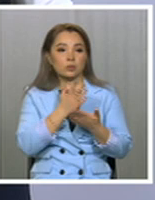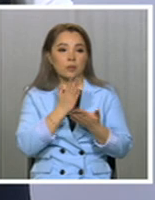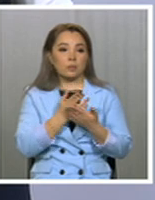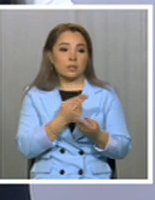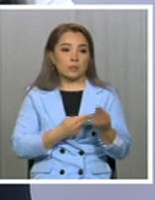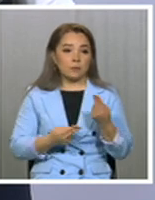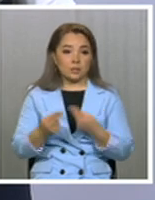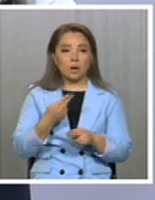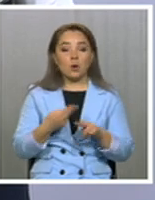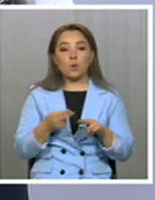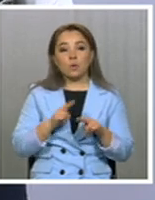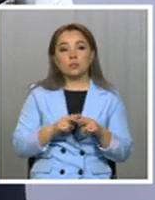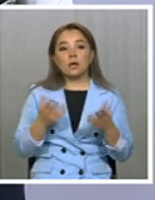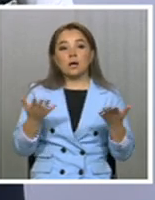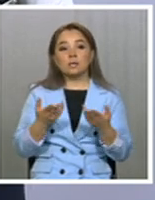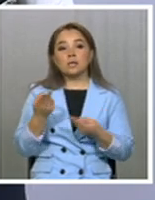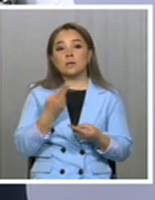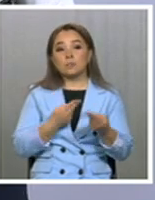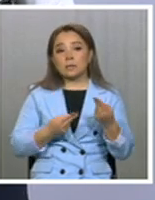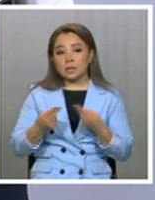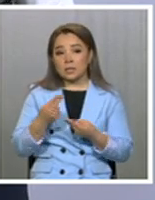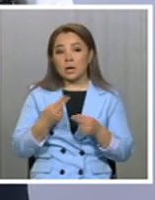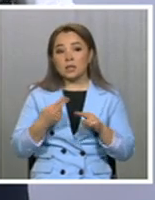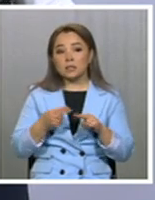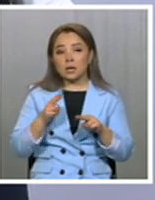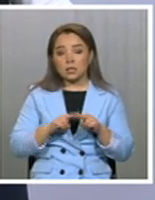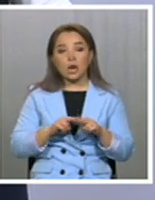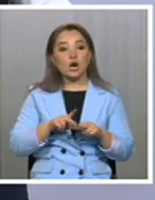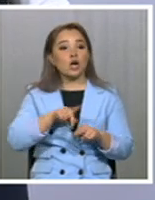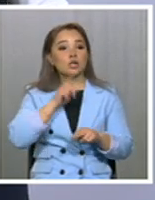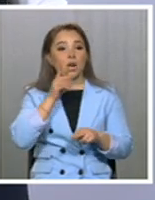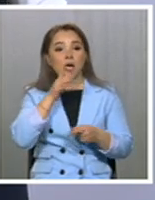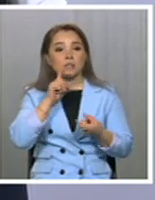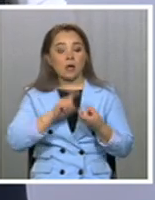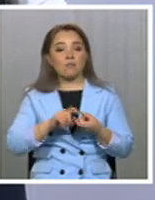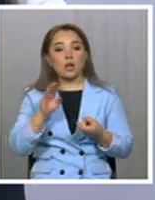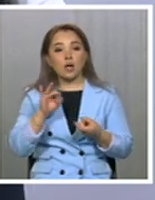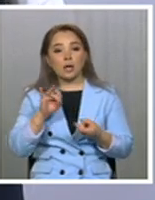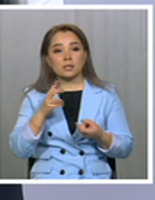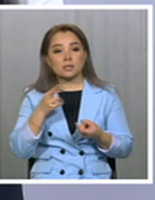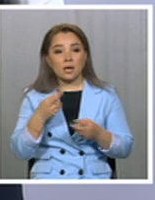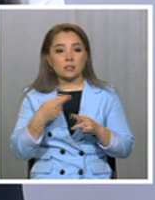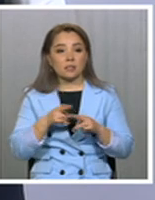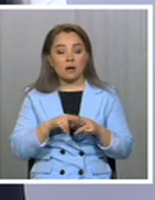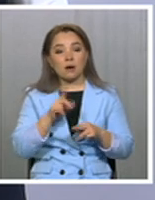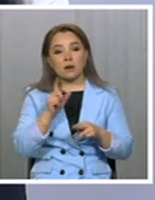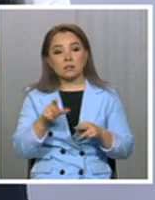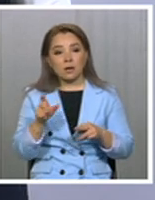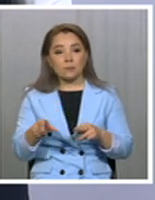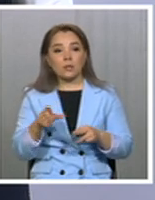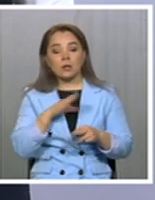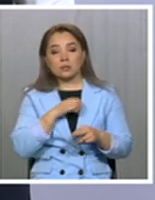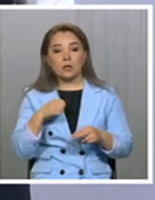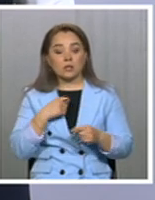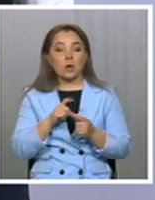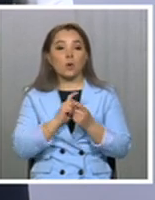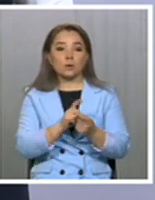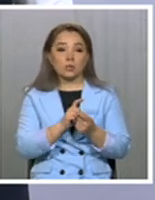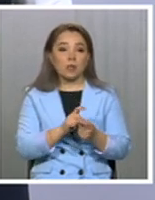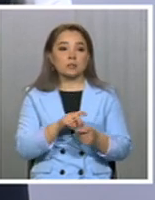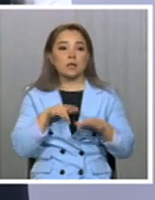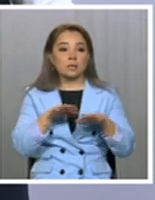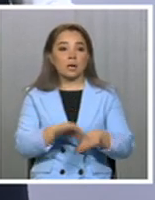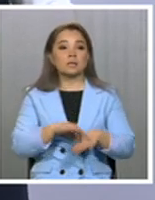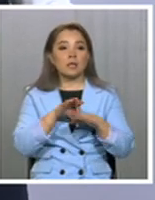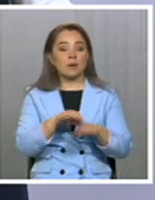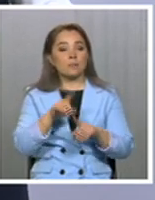неге олай бейнеледі? Өйткені ол жастайынан Флоренцияның азаттық қозғалыстарына қатысып біліп жүрген